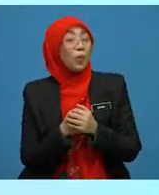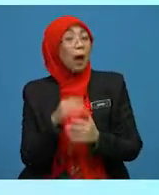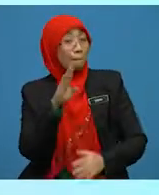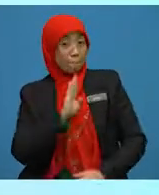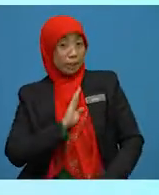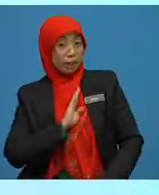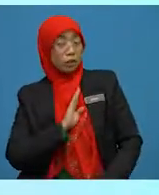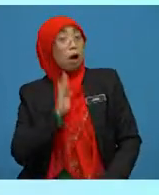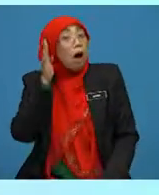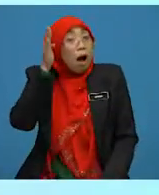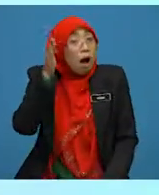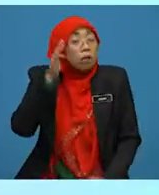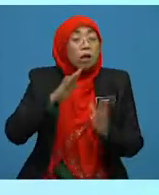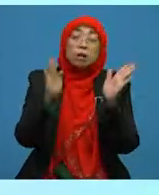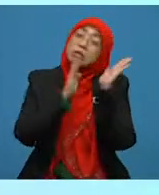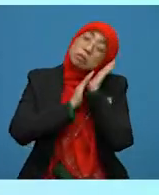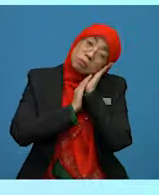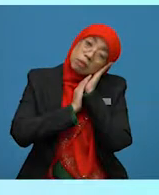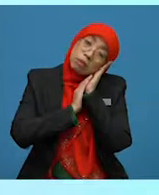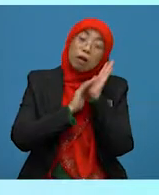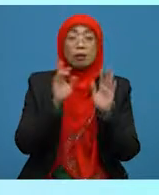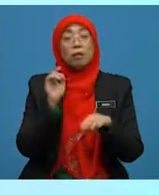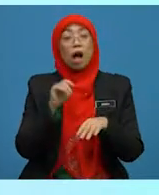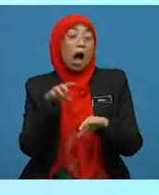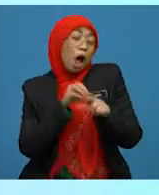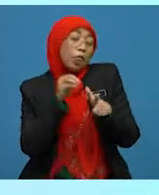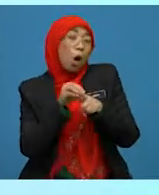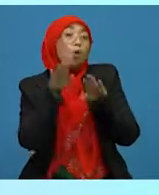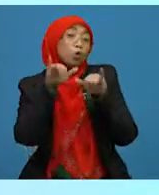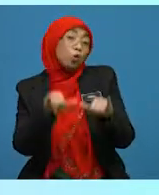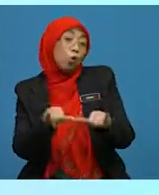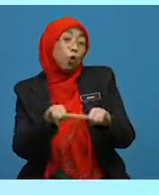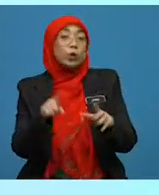Baginda akan bersemayam di istana.